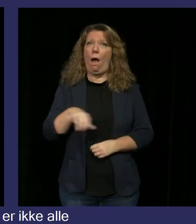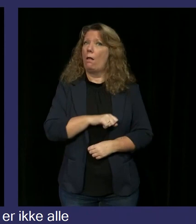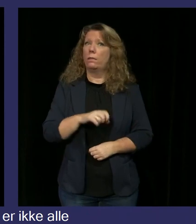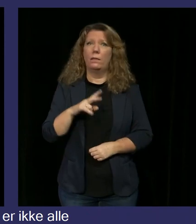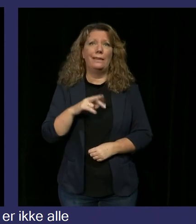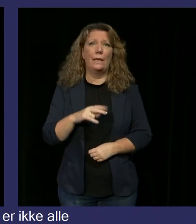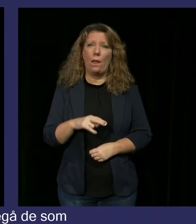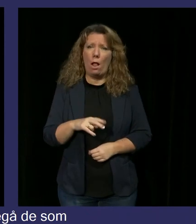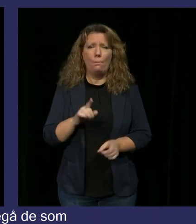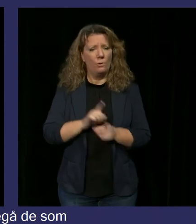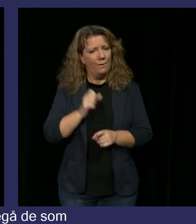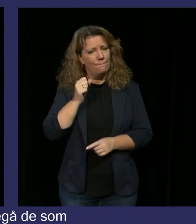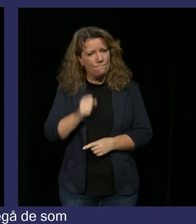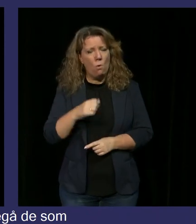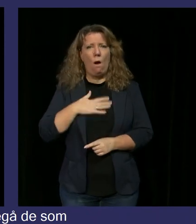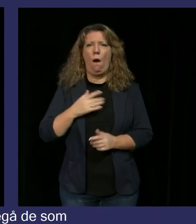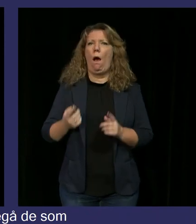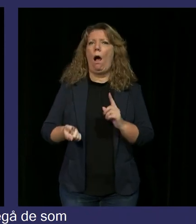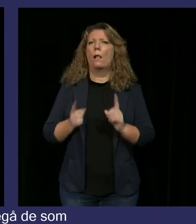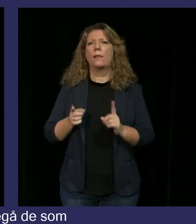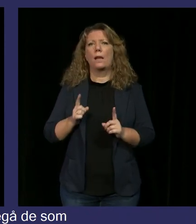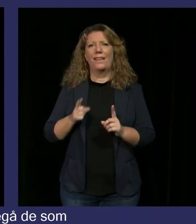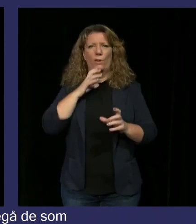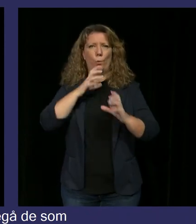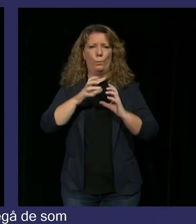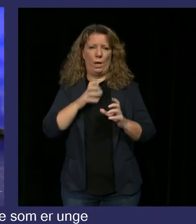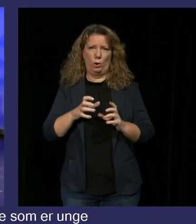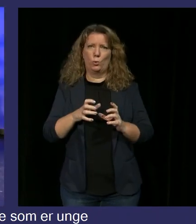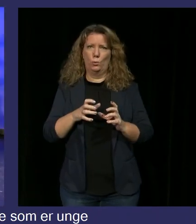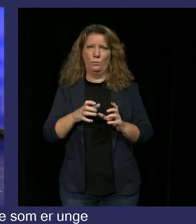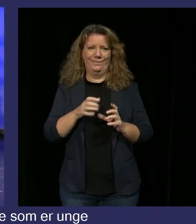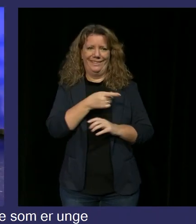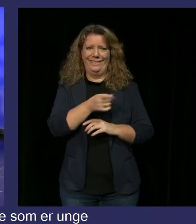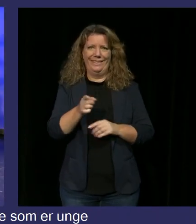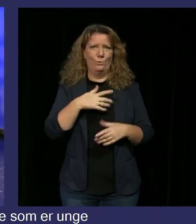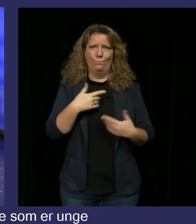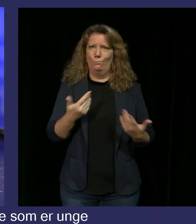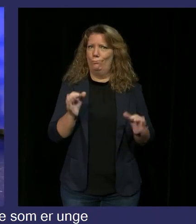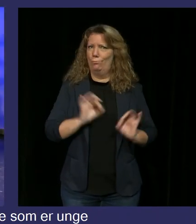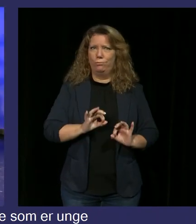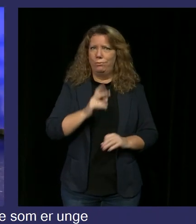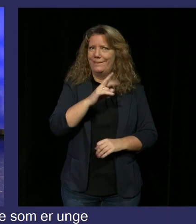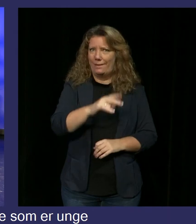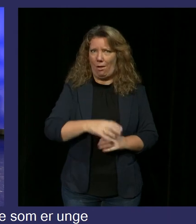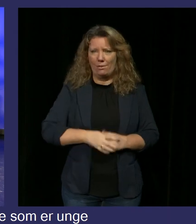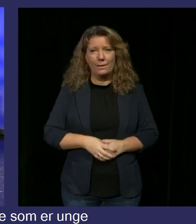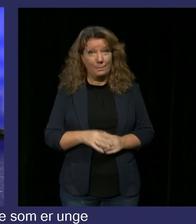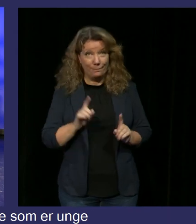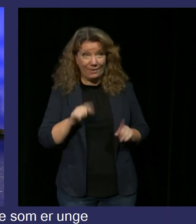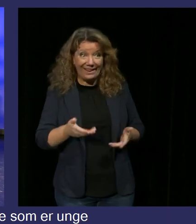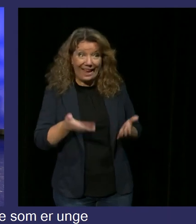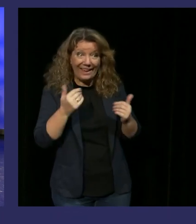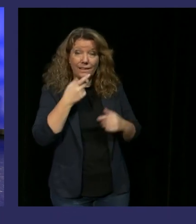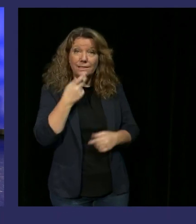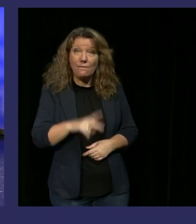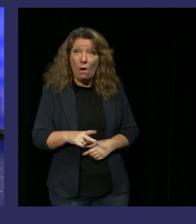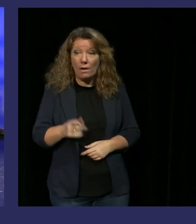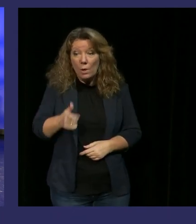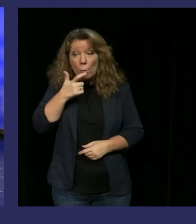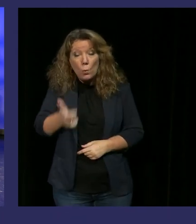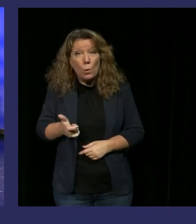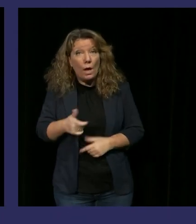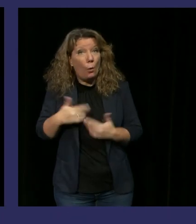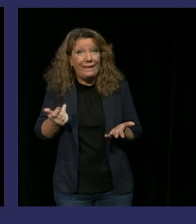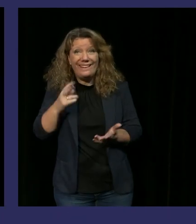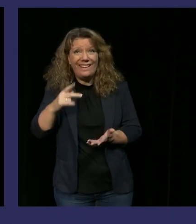noen alternative kommunikasjonsformer for å imøtegå dem som ikke det. Det et enkelt svar på hvem de som unge og ikke digitale? Nei, det